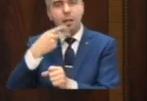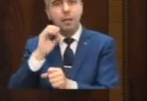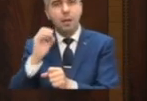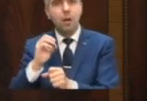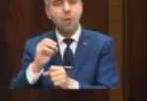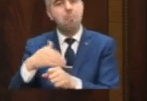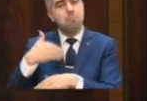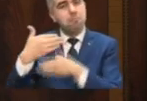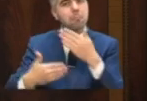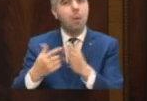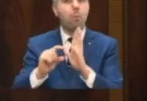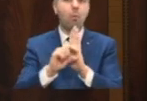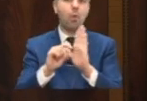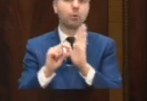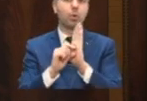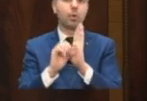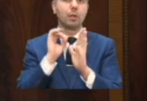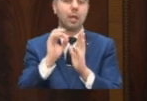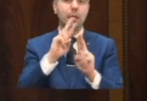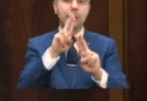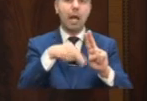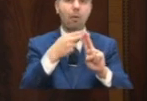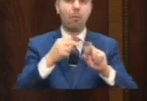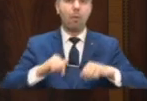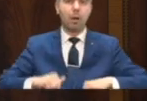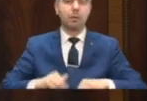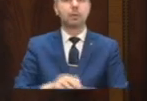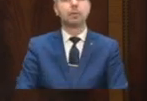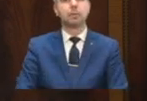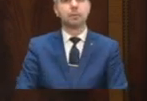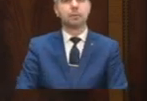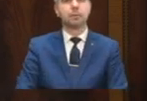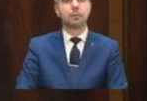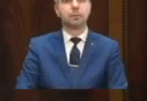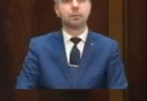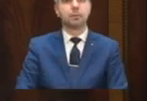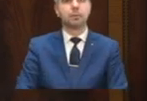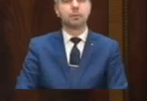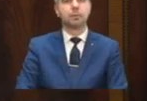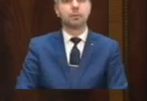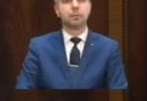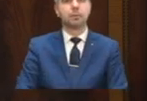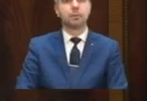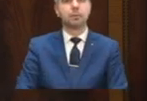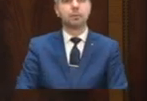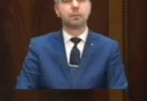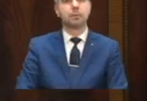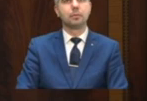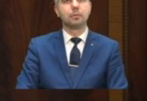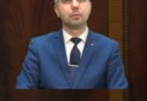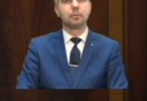أنه يرجع التعقيب دياله أن يجيب على السيد الوزير. إذن أنا هذا إذن السيد نائب